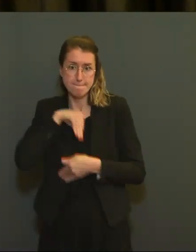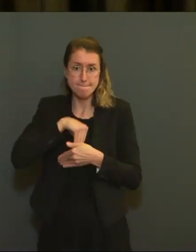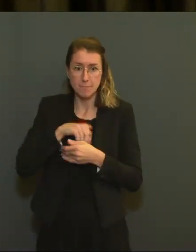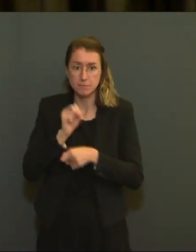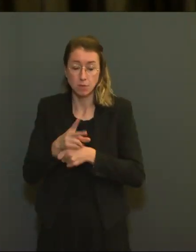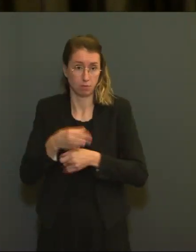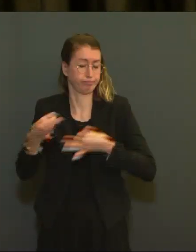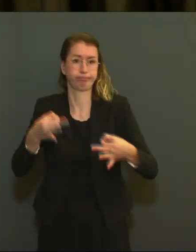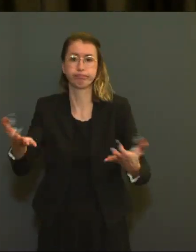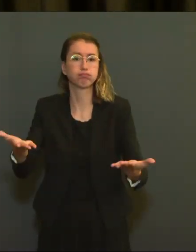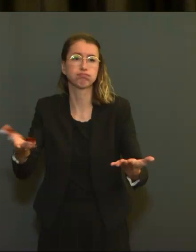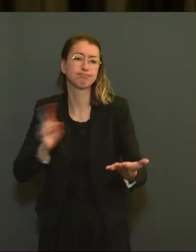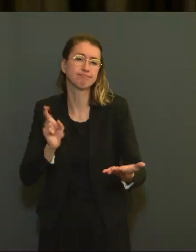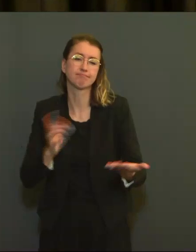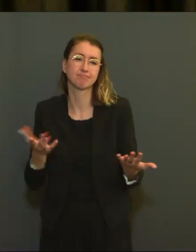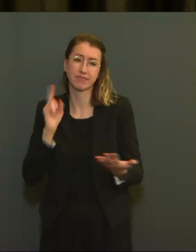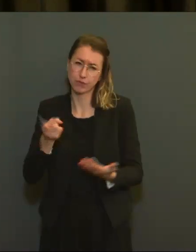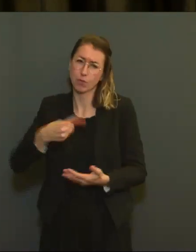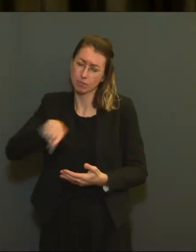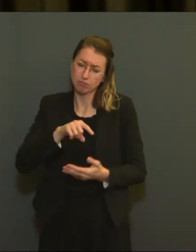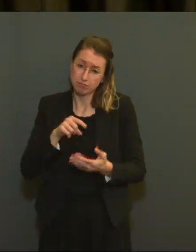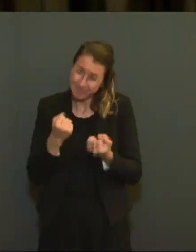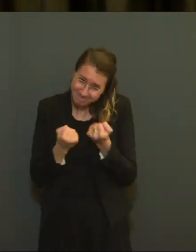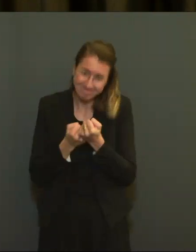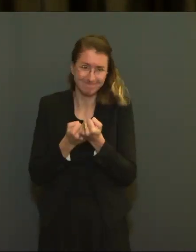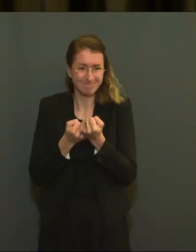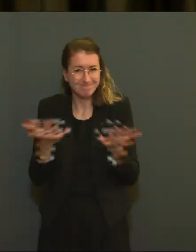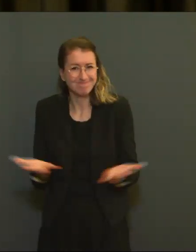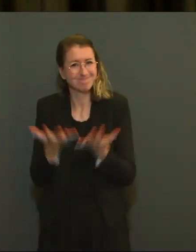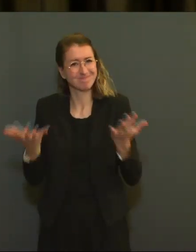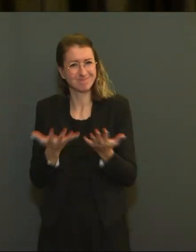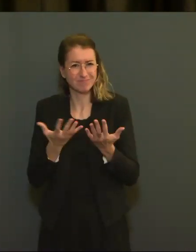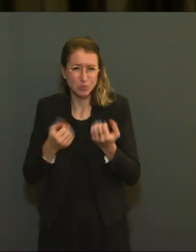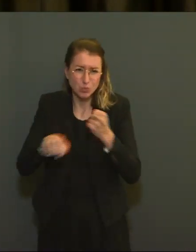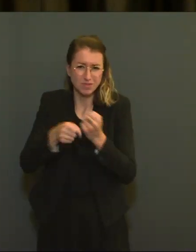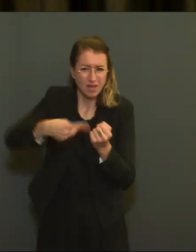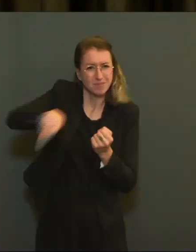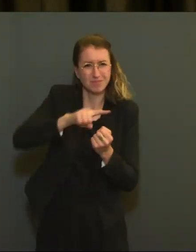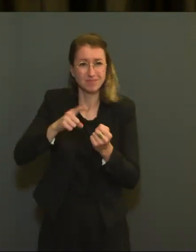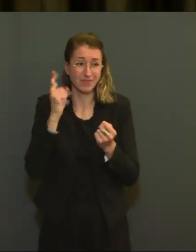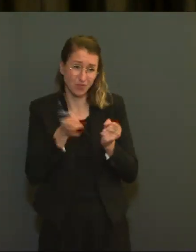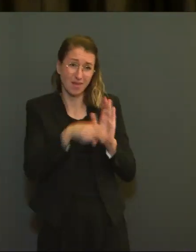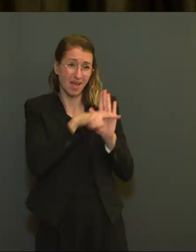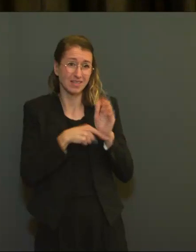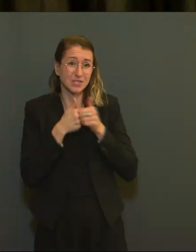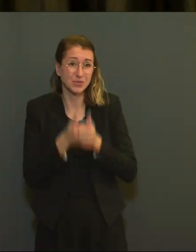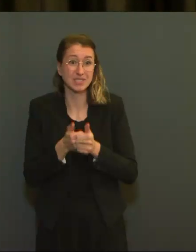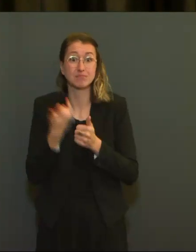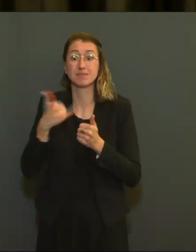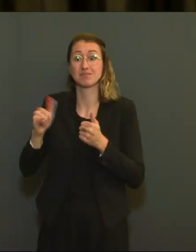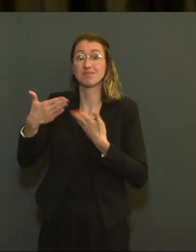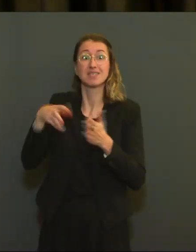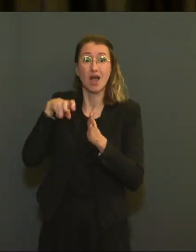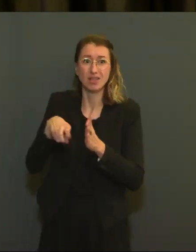les soutenir et aussi pour les encourager à respecter ces mesures complémentaires qui s'appliquent à elles.